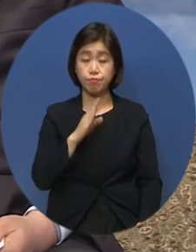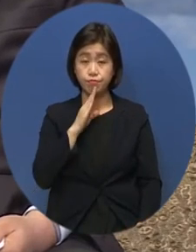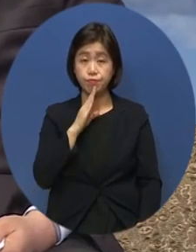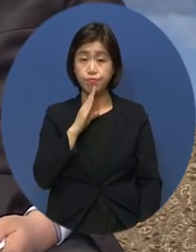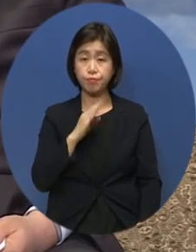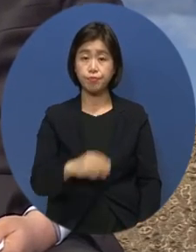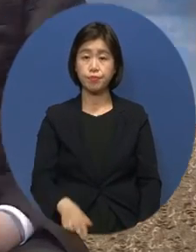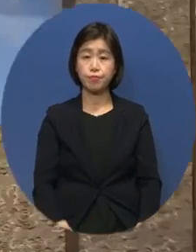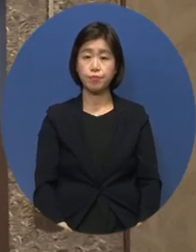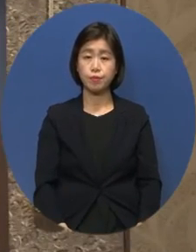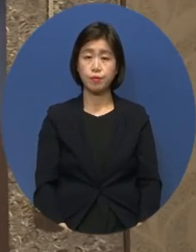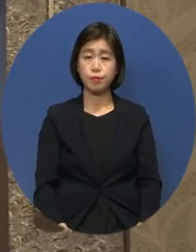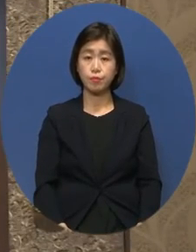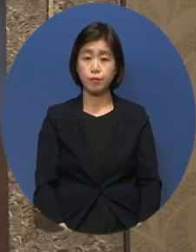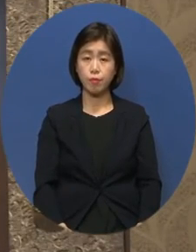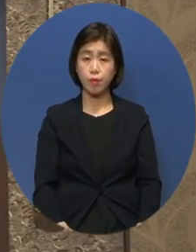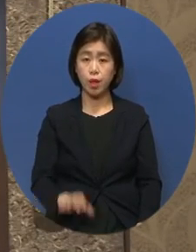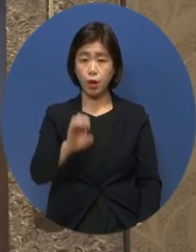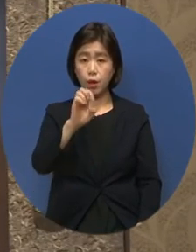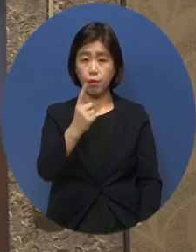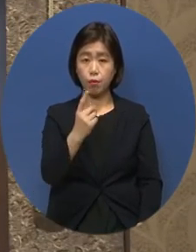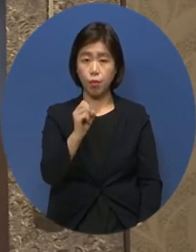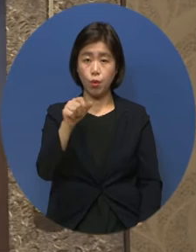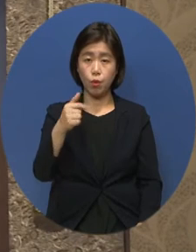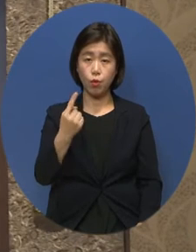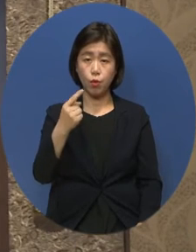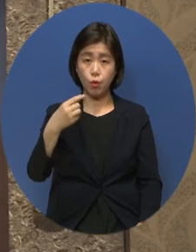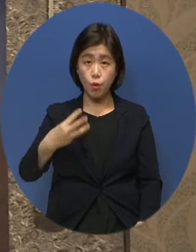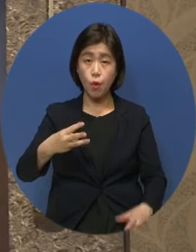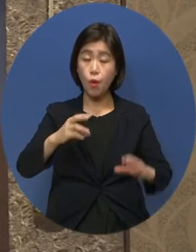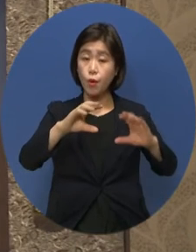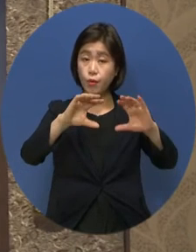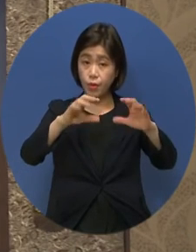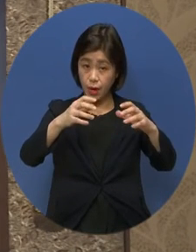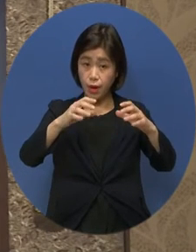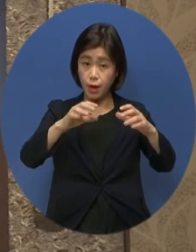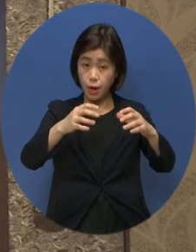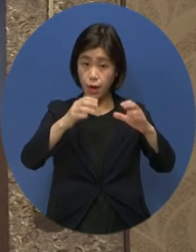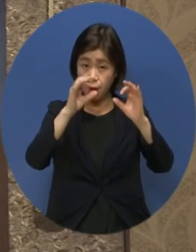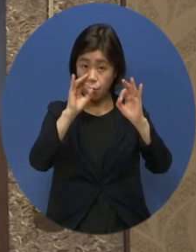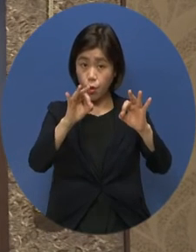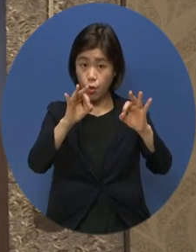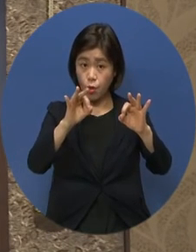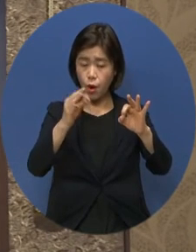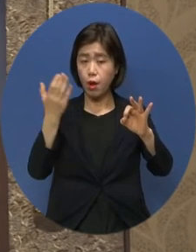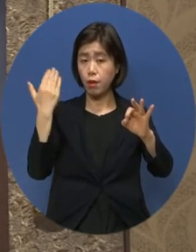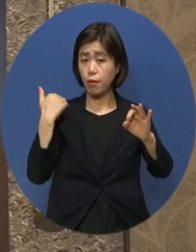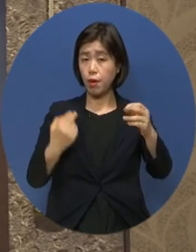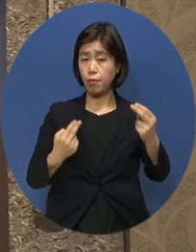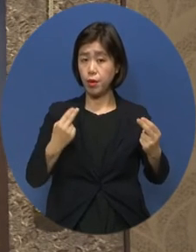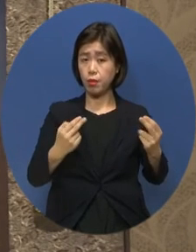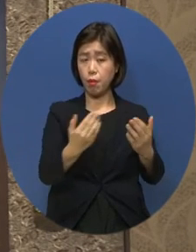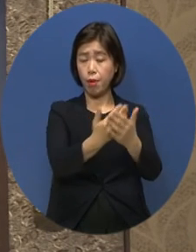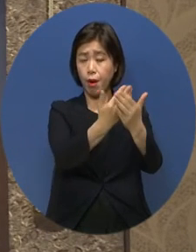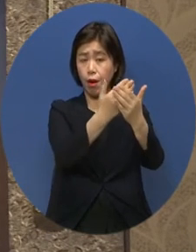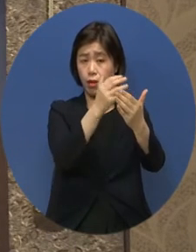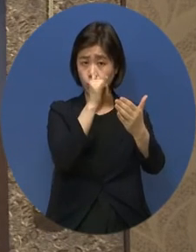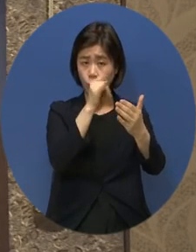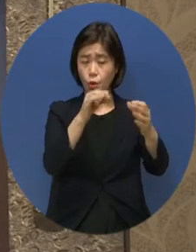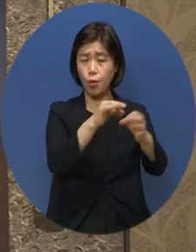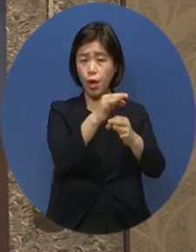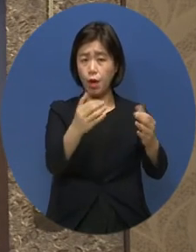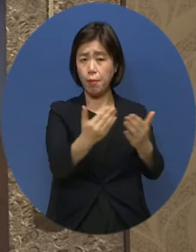있고 몽골 같은 경우는 그 이후에 경제가 비약적으로 많이 발전을 했습니다 그래서 어 이